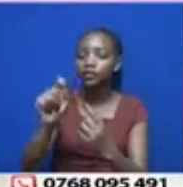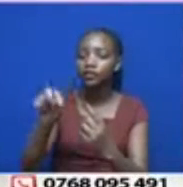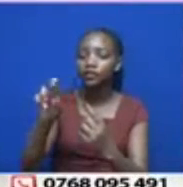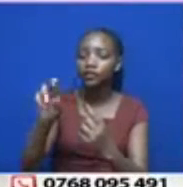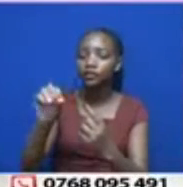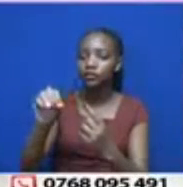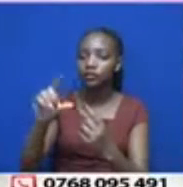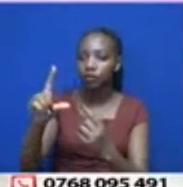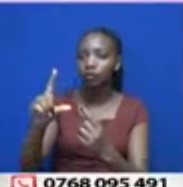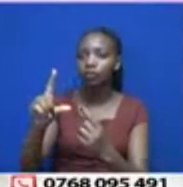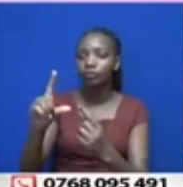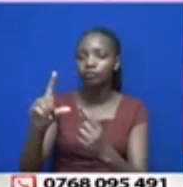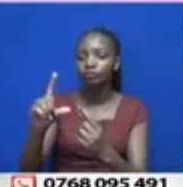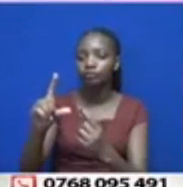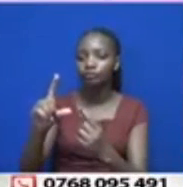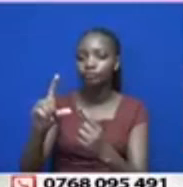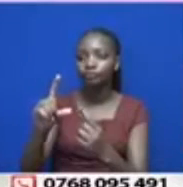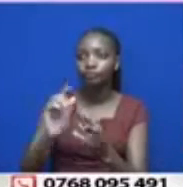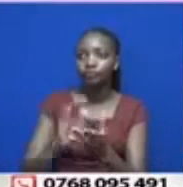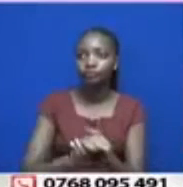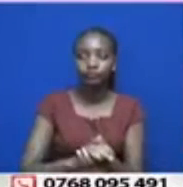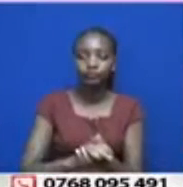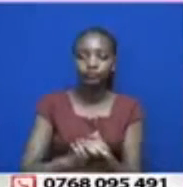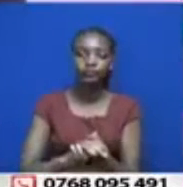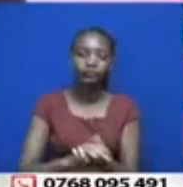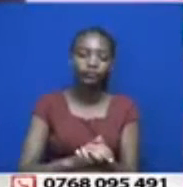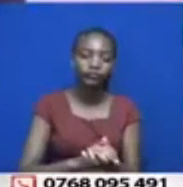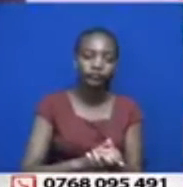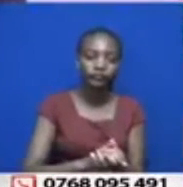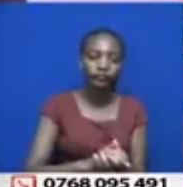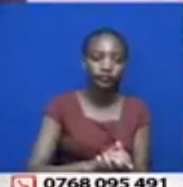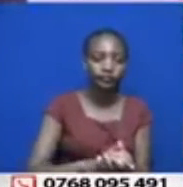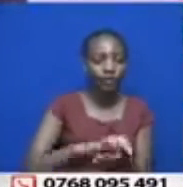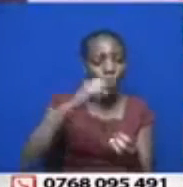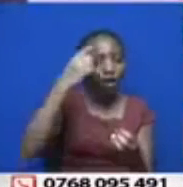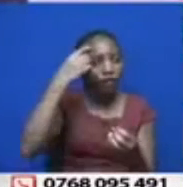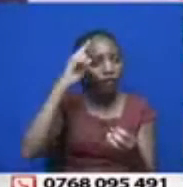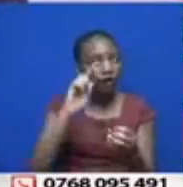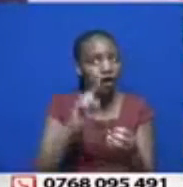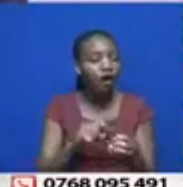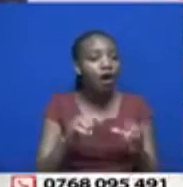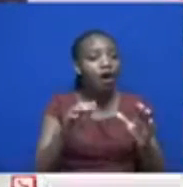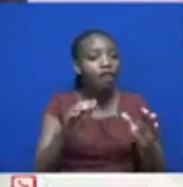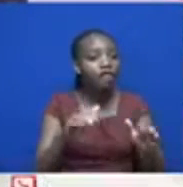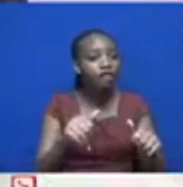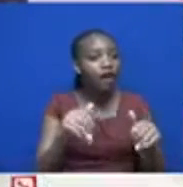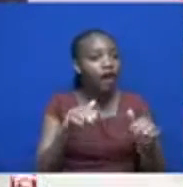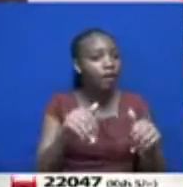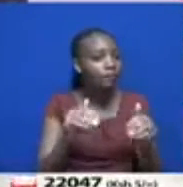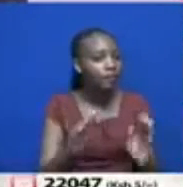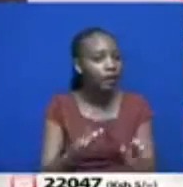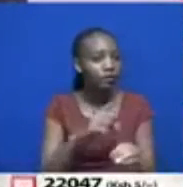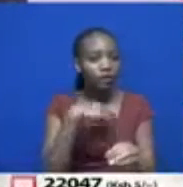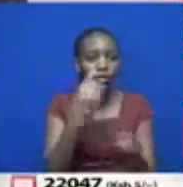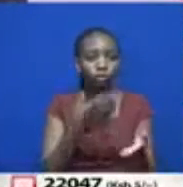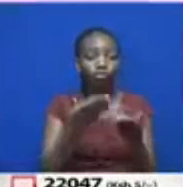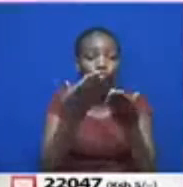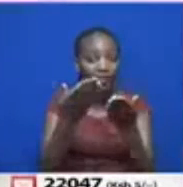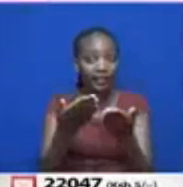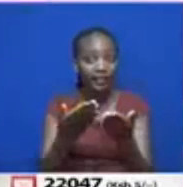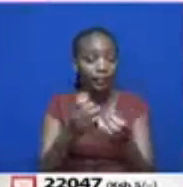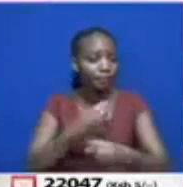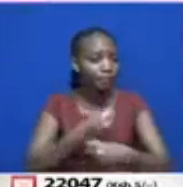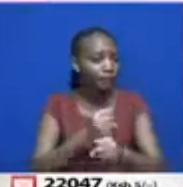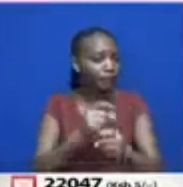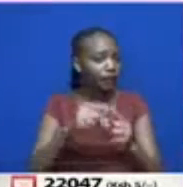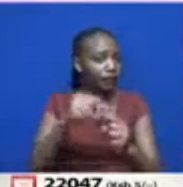Bwana Alejandro Castro. Asante. Kuna wakulima ambao wamekuwa wakipeleka mazao yao katika nchi ya Somalia. Yes.